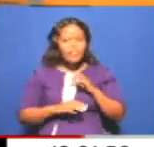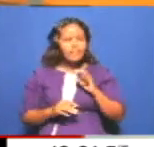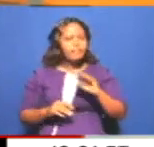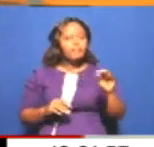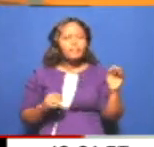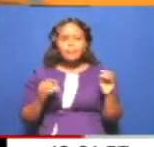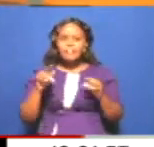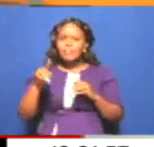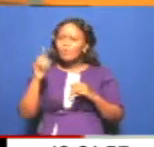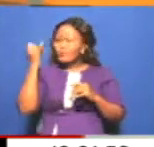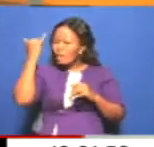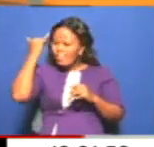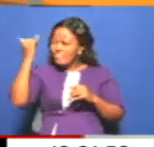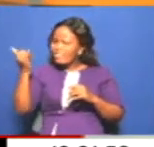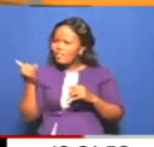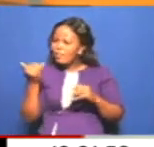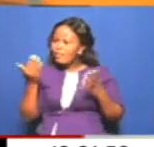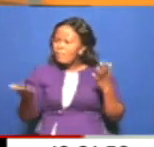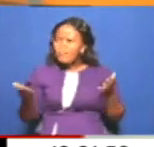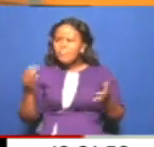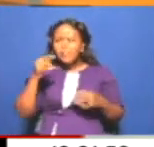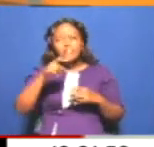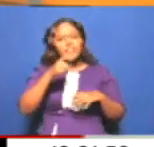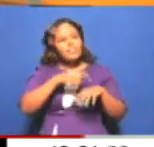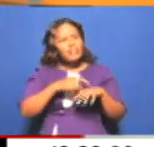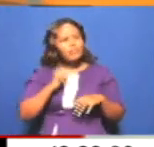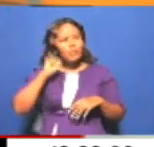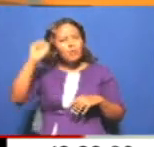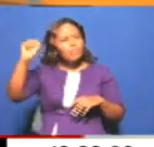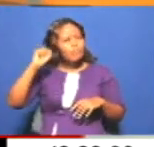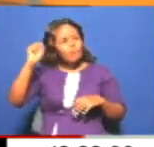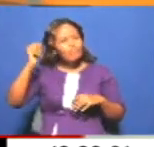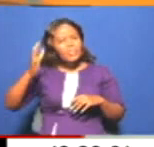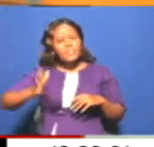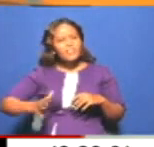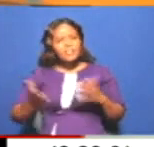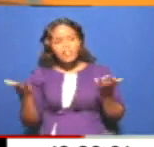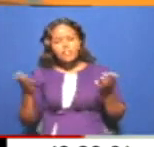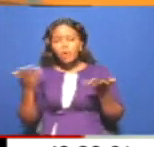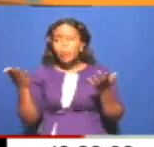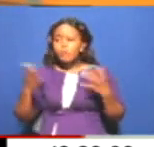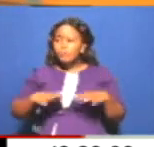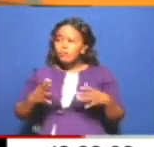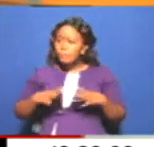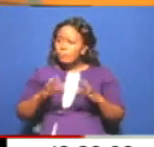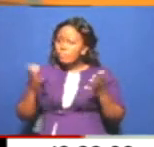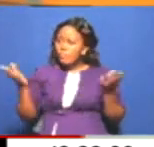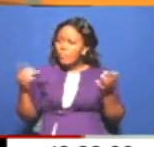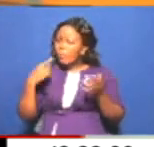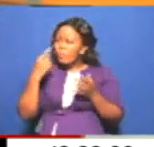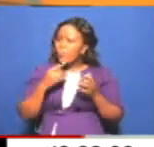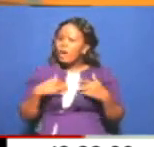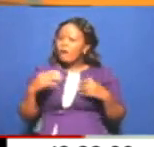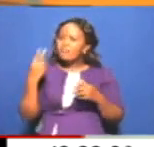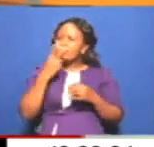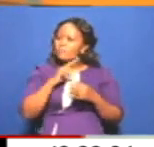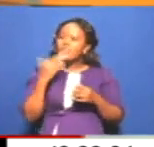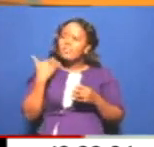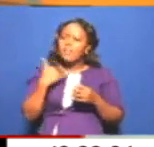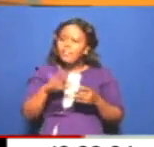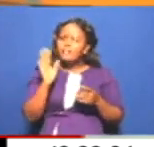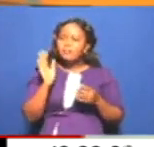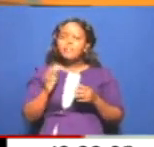wako, ni wakati ambapo wanasiasa ama baadhi ya watu ambao wanatumika ama wanatoa cheche za maneno ambazo